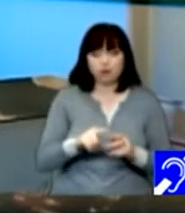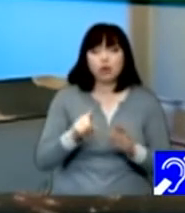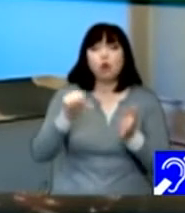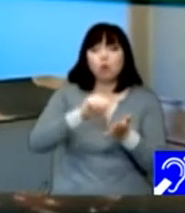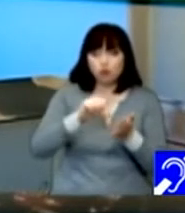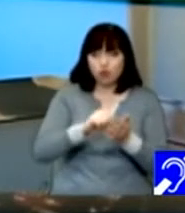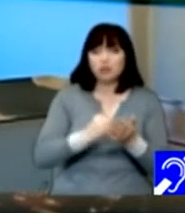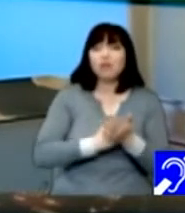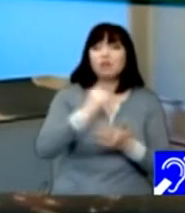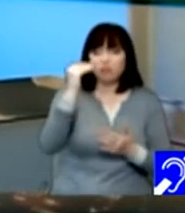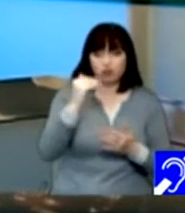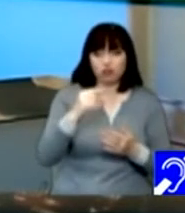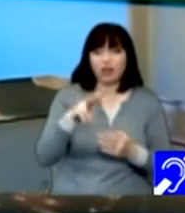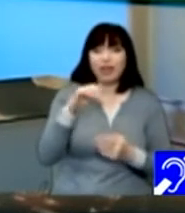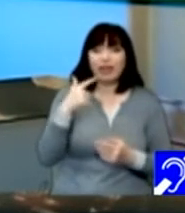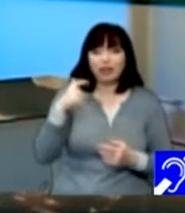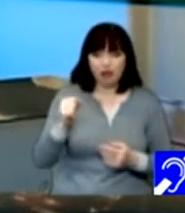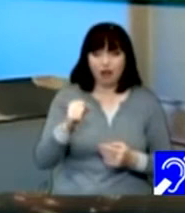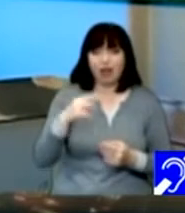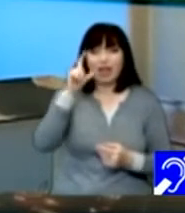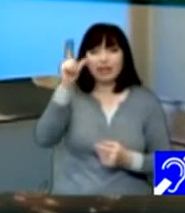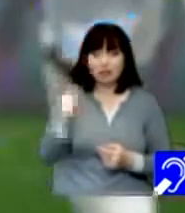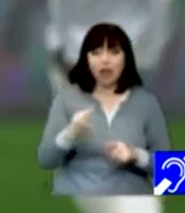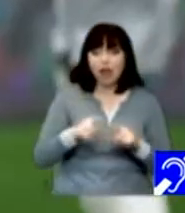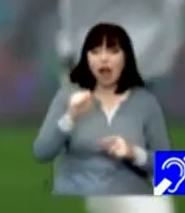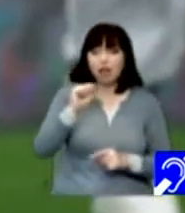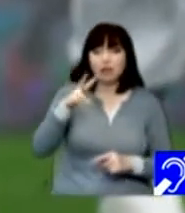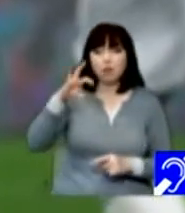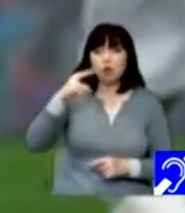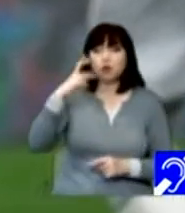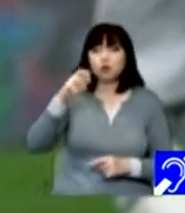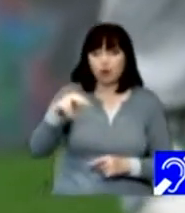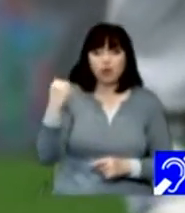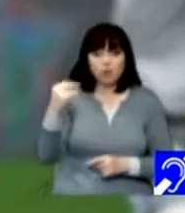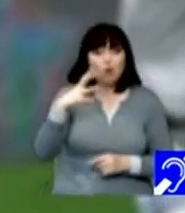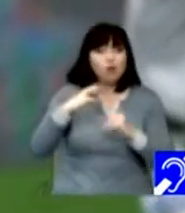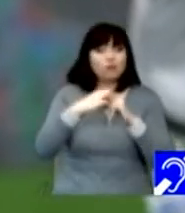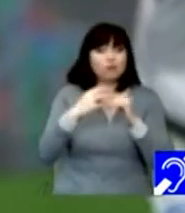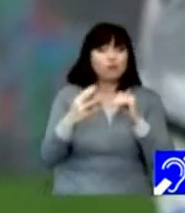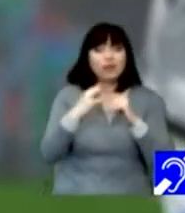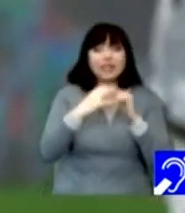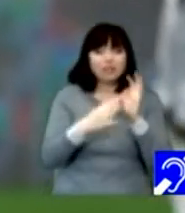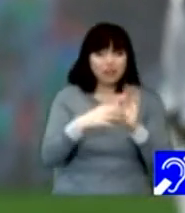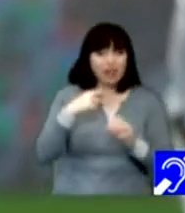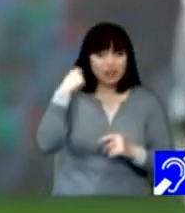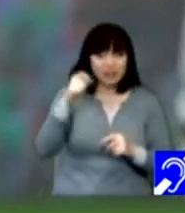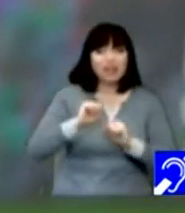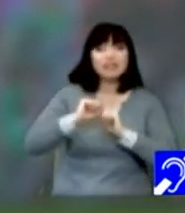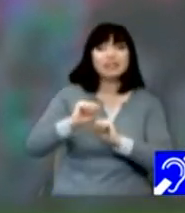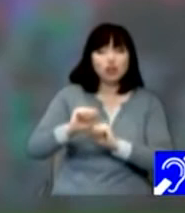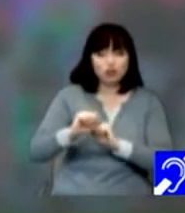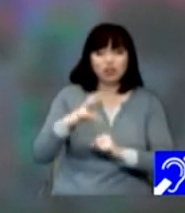divizia superioară din Italia. Este vorba despre Andrei Moțoc, în vârstă de 19 ani, apărător la formația